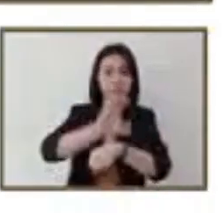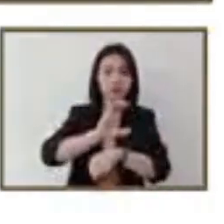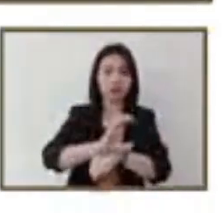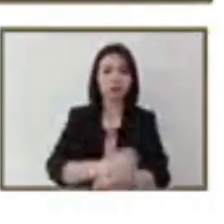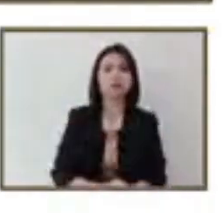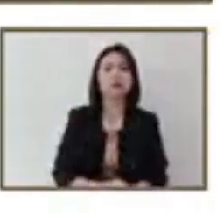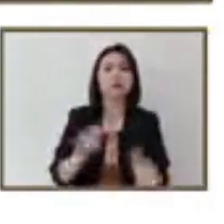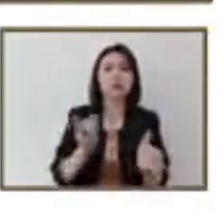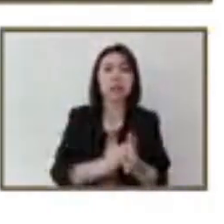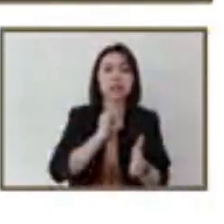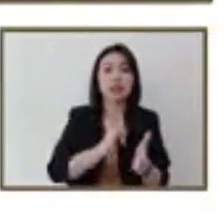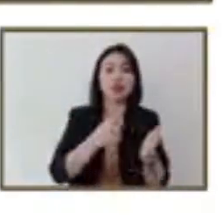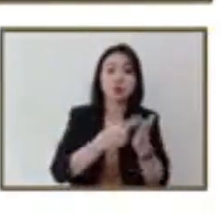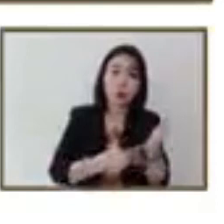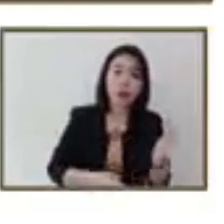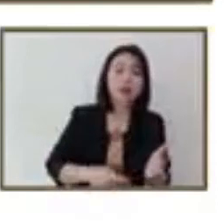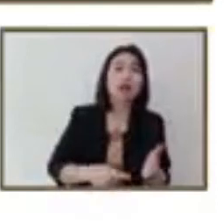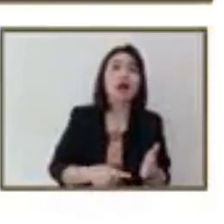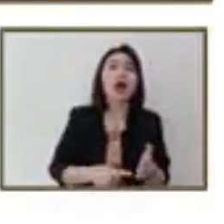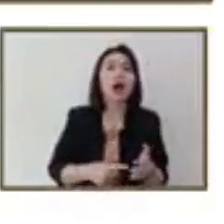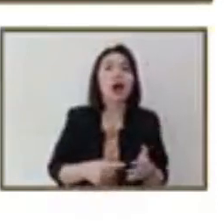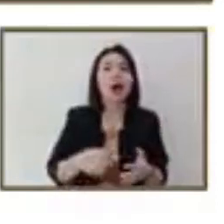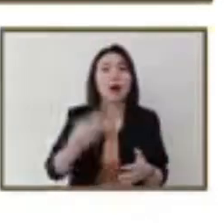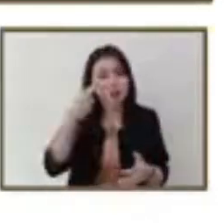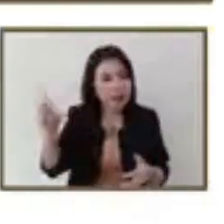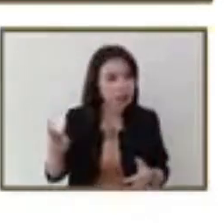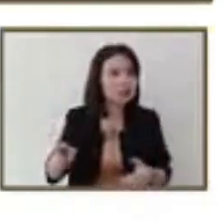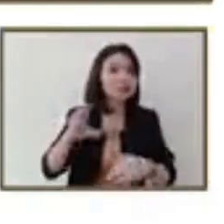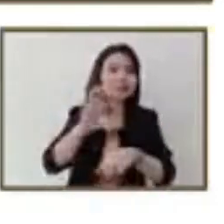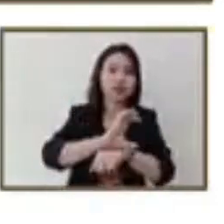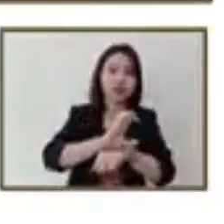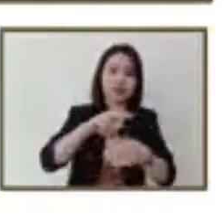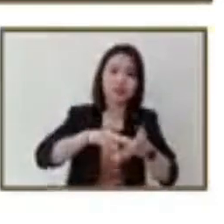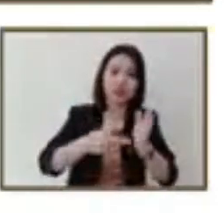Yan po ang ibig sabihin ng missing the church. Kasi marami naman pong lumaki sa church.